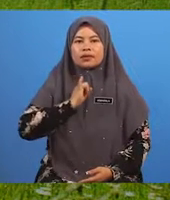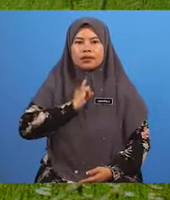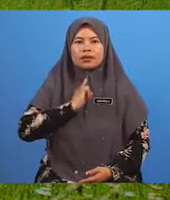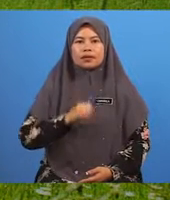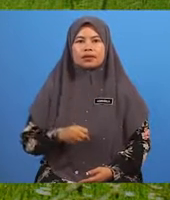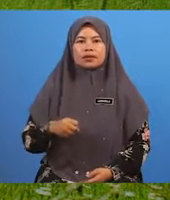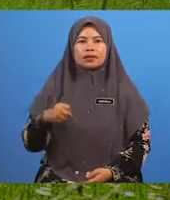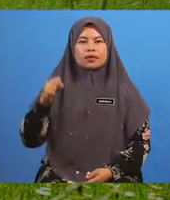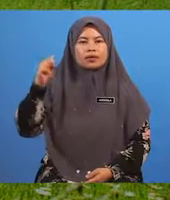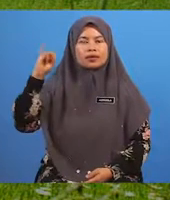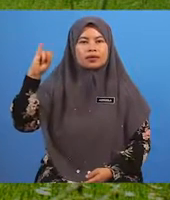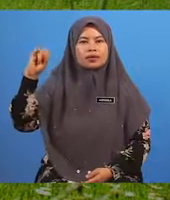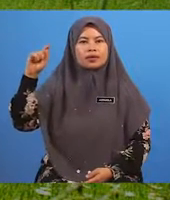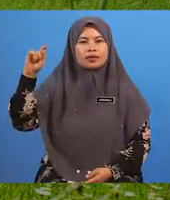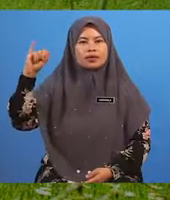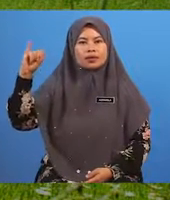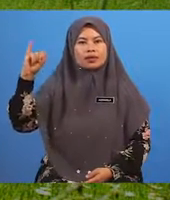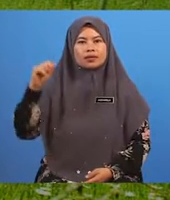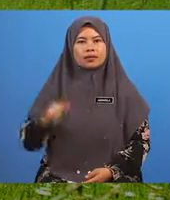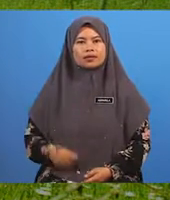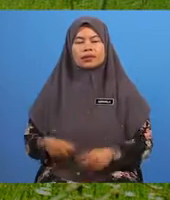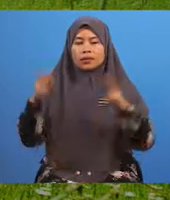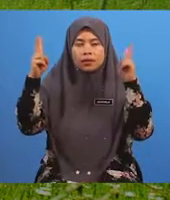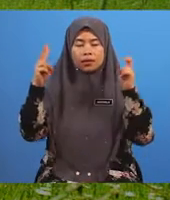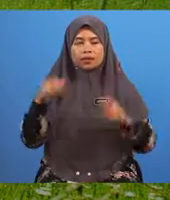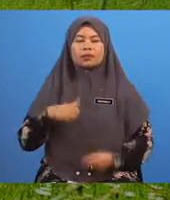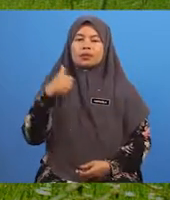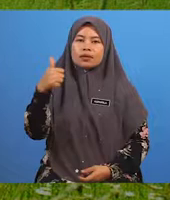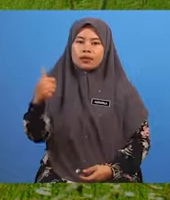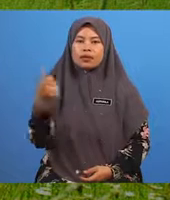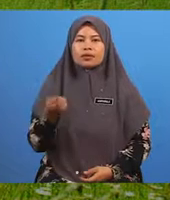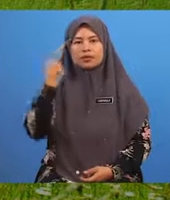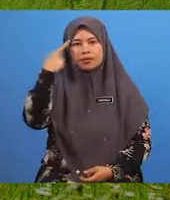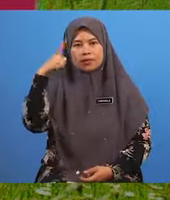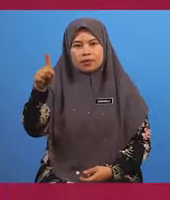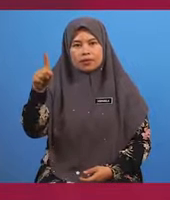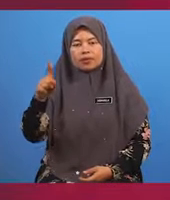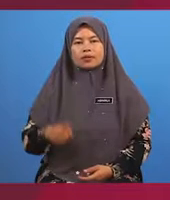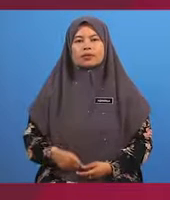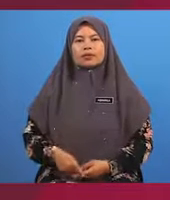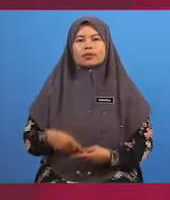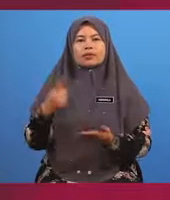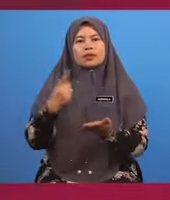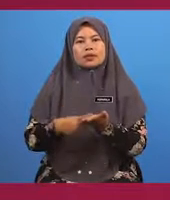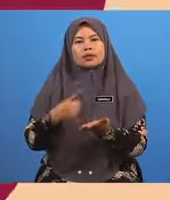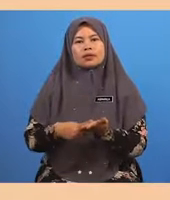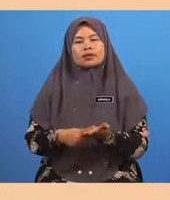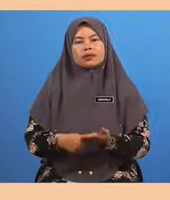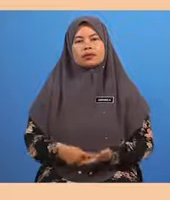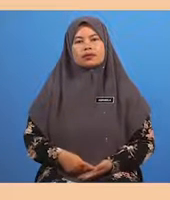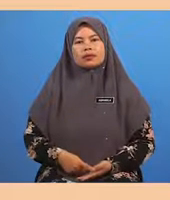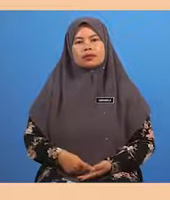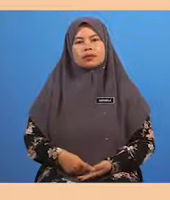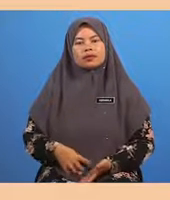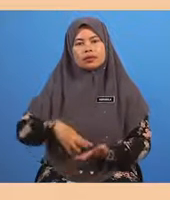Ustazah Siti Rahma binti Shahbuddin dalam topik yang menarik untuk dibahaskan. Topik apa tu ustazah? Kita akan mempelajari